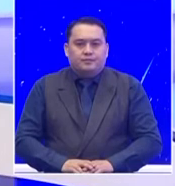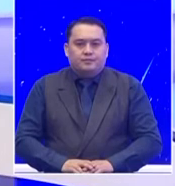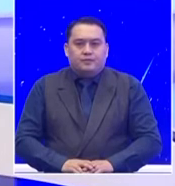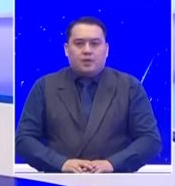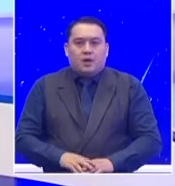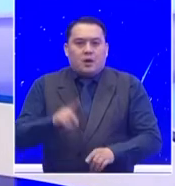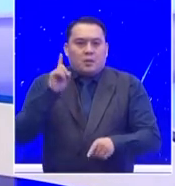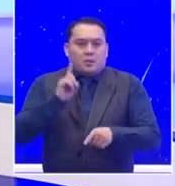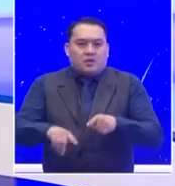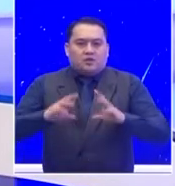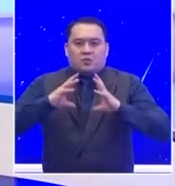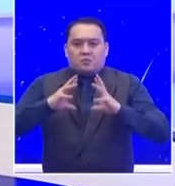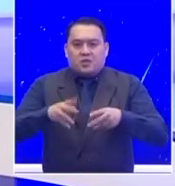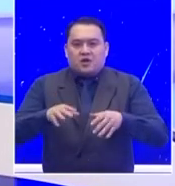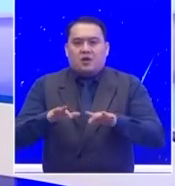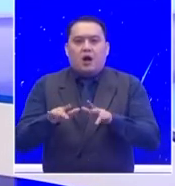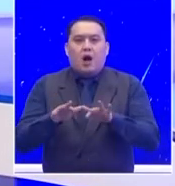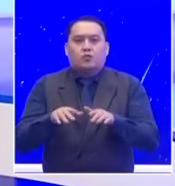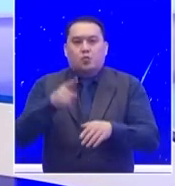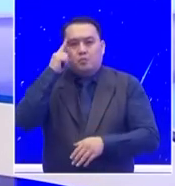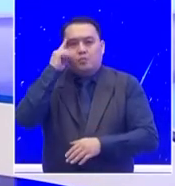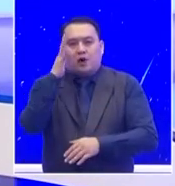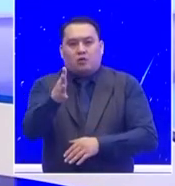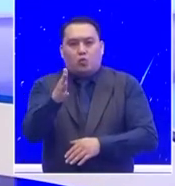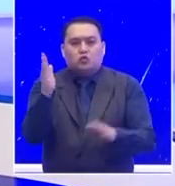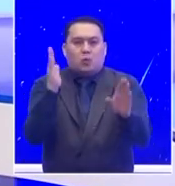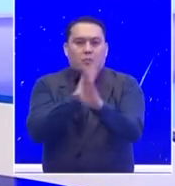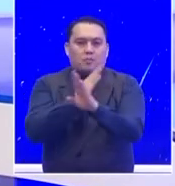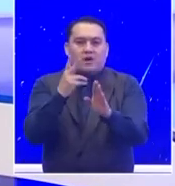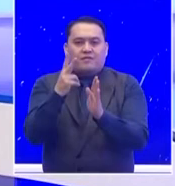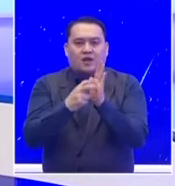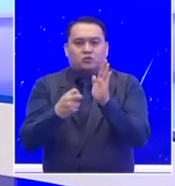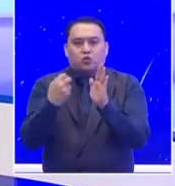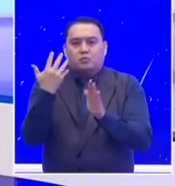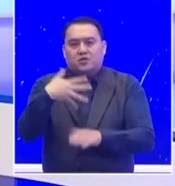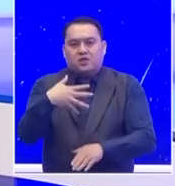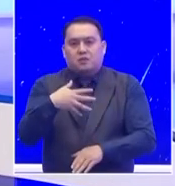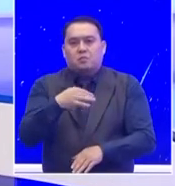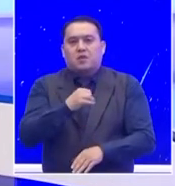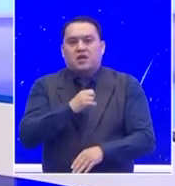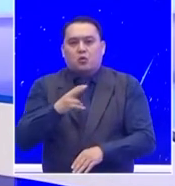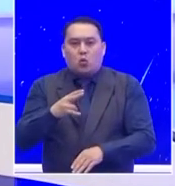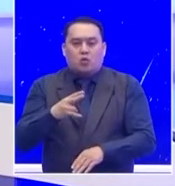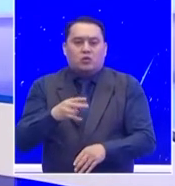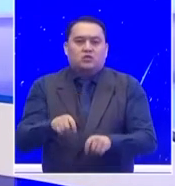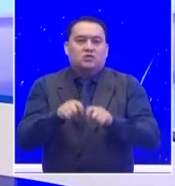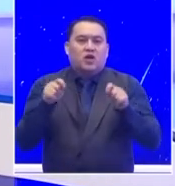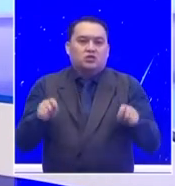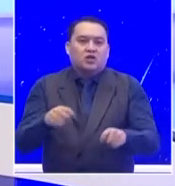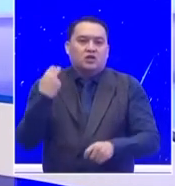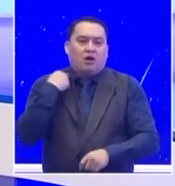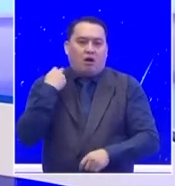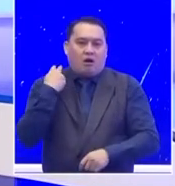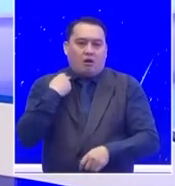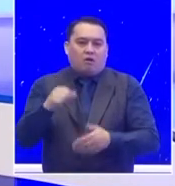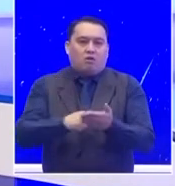Самый быстрый в мире компьютер для прогнозирования погоды за 850 миллионов фунтов планирует создать в Англии.